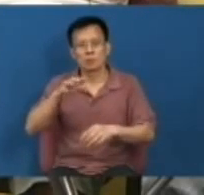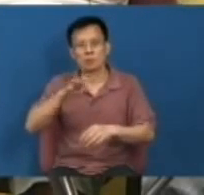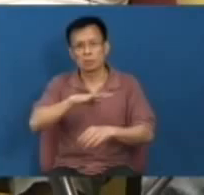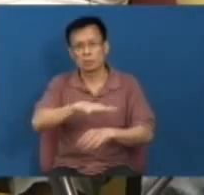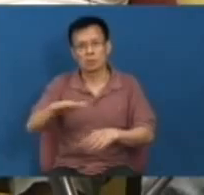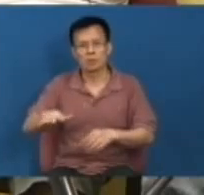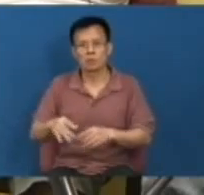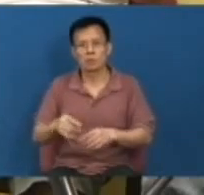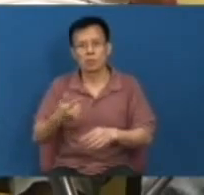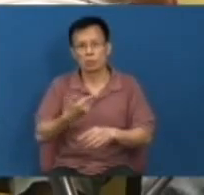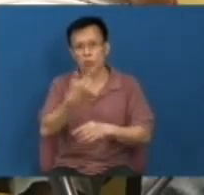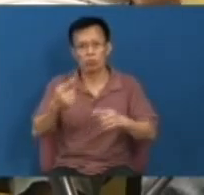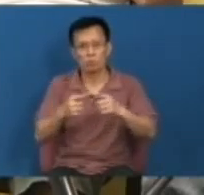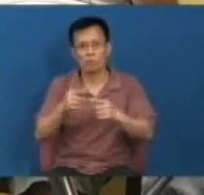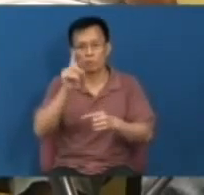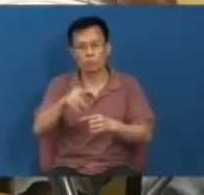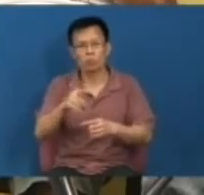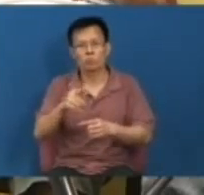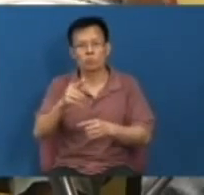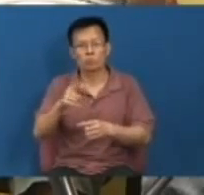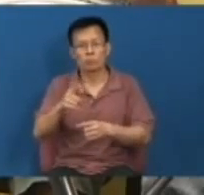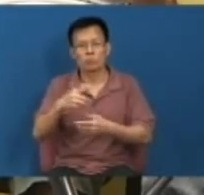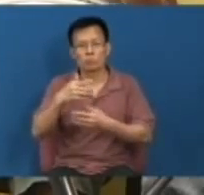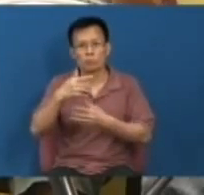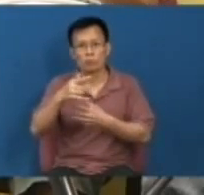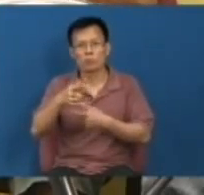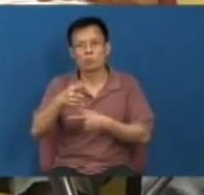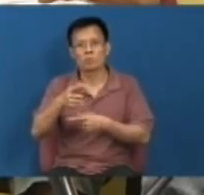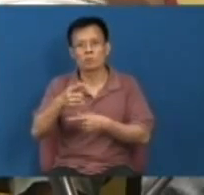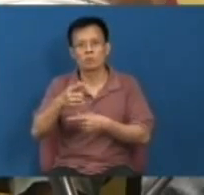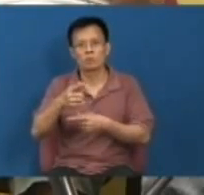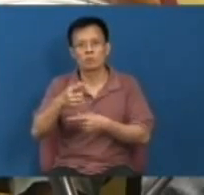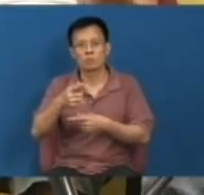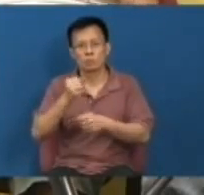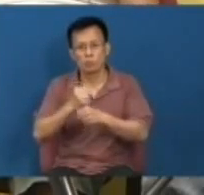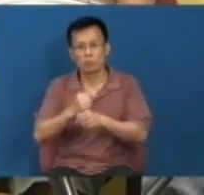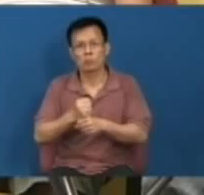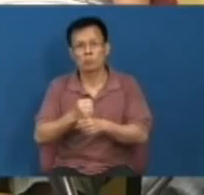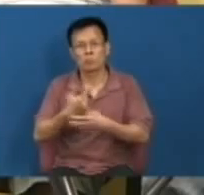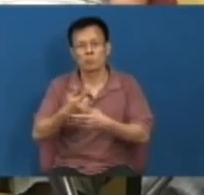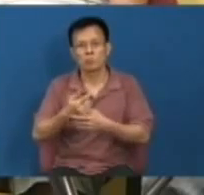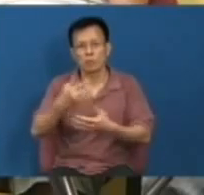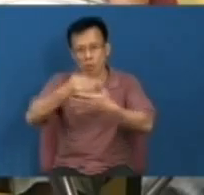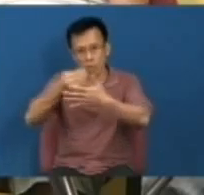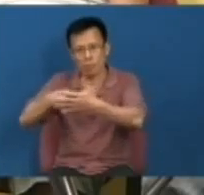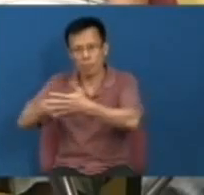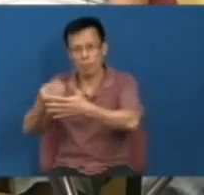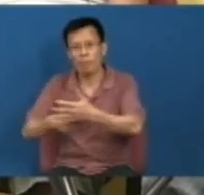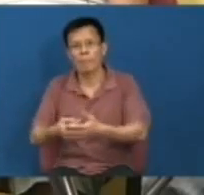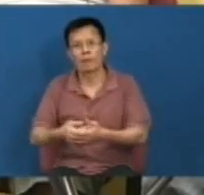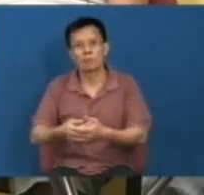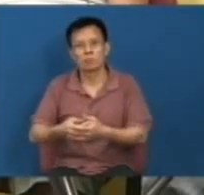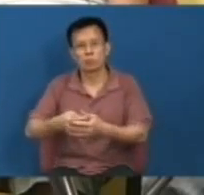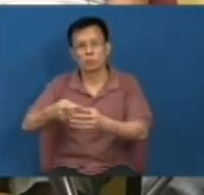多人租咗出去嘅咧，佢先至會做嘅啫，因為佢可以左扣右扣嘛，然之後肥咗佢自己市建局嘅袋啊